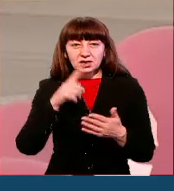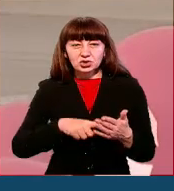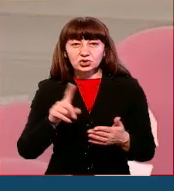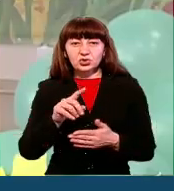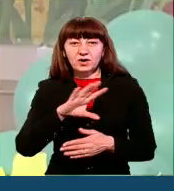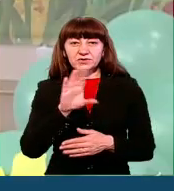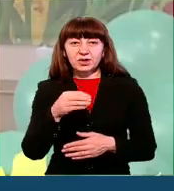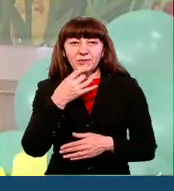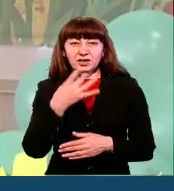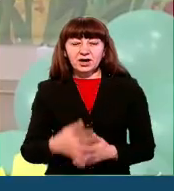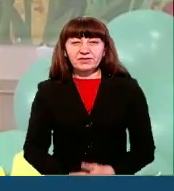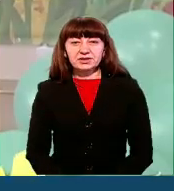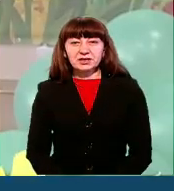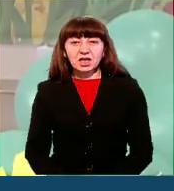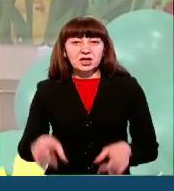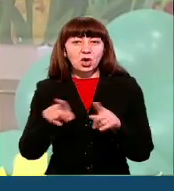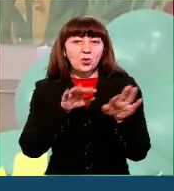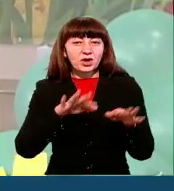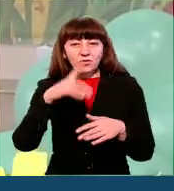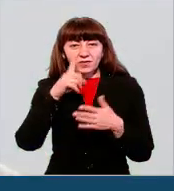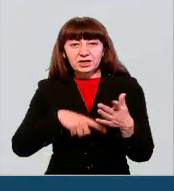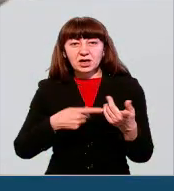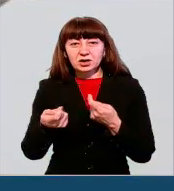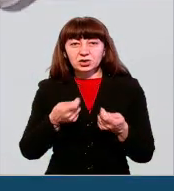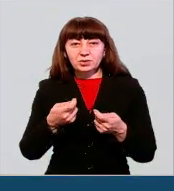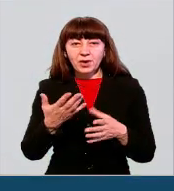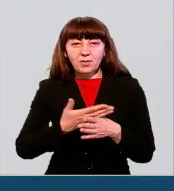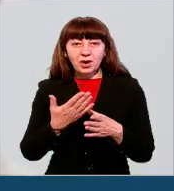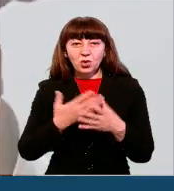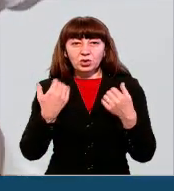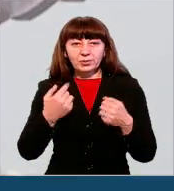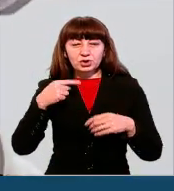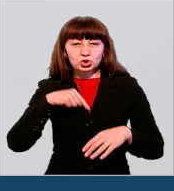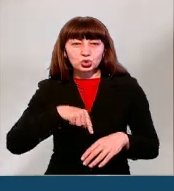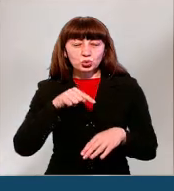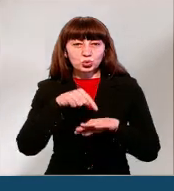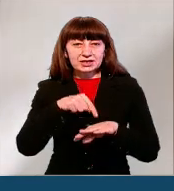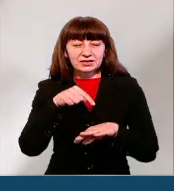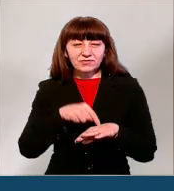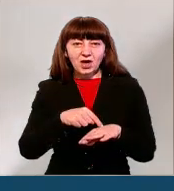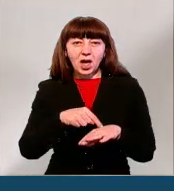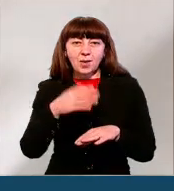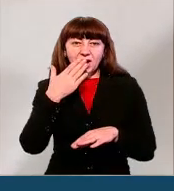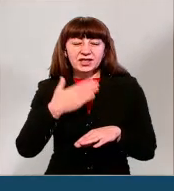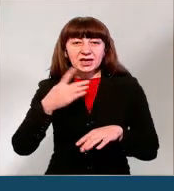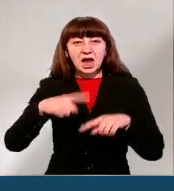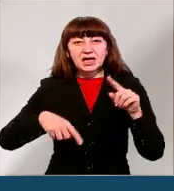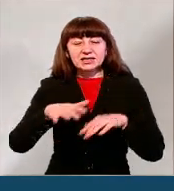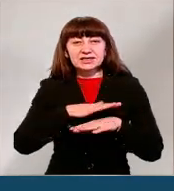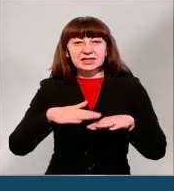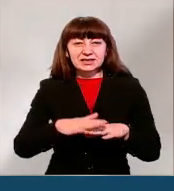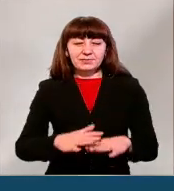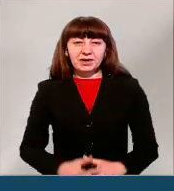вам понравилось. Такое мероприятие, уверенные организаторы, способствует укреплению чувства патриотизма, возрождению традиций и